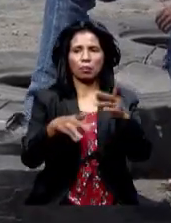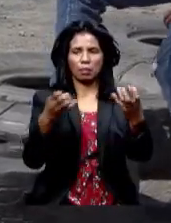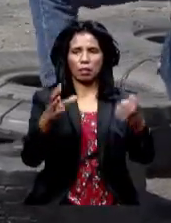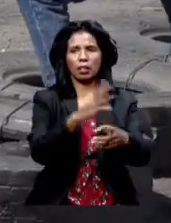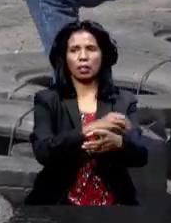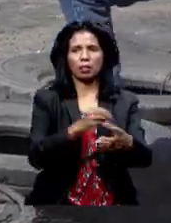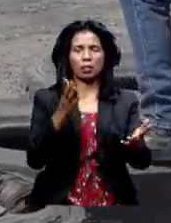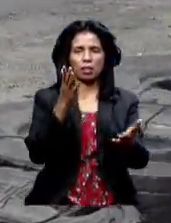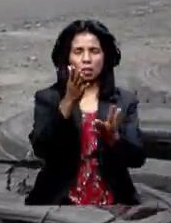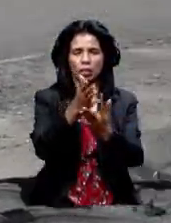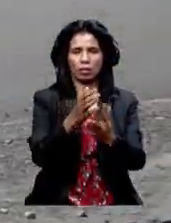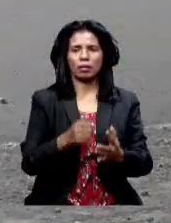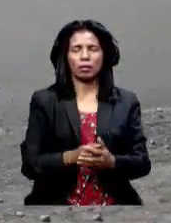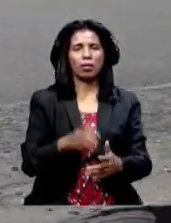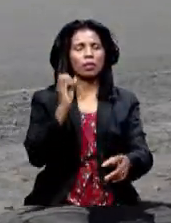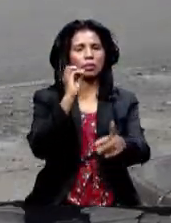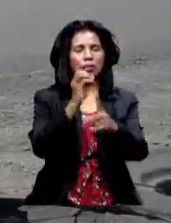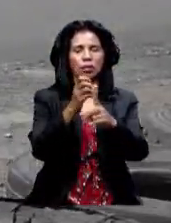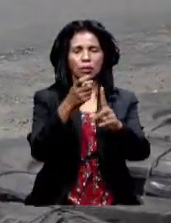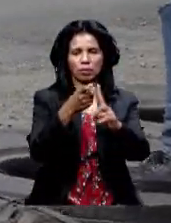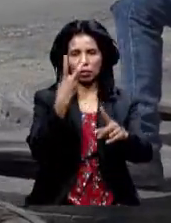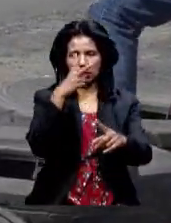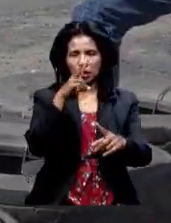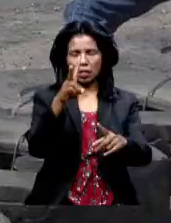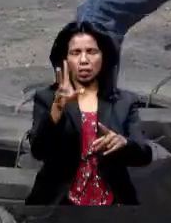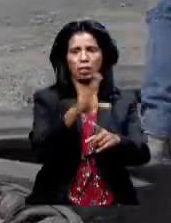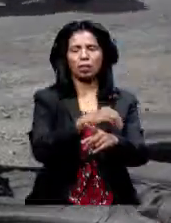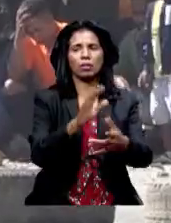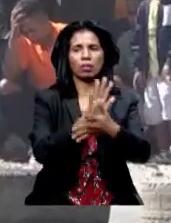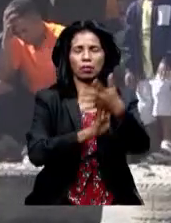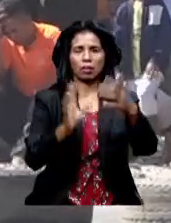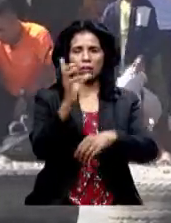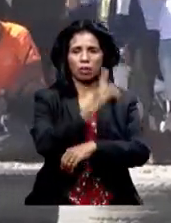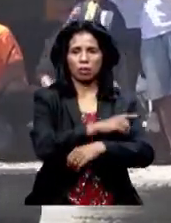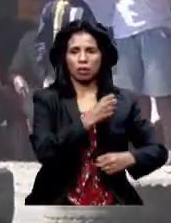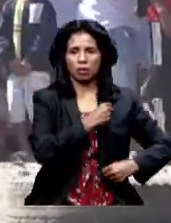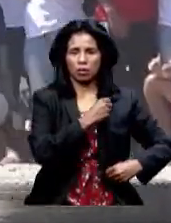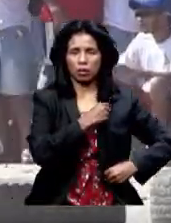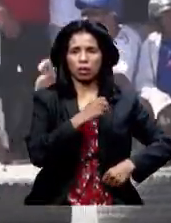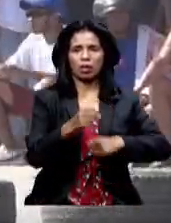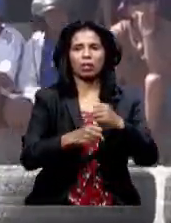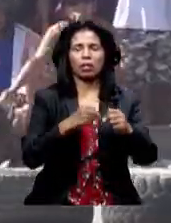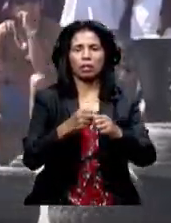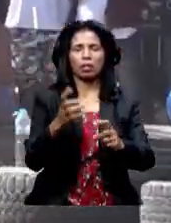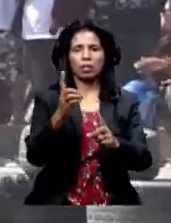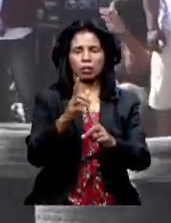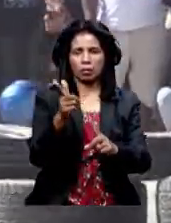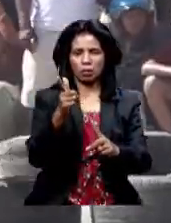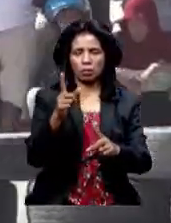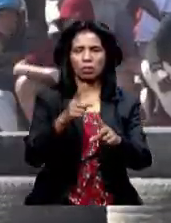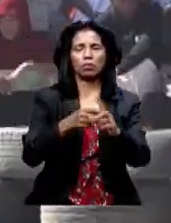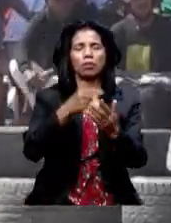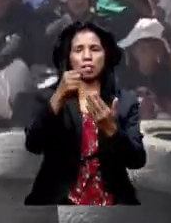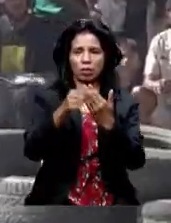nebe assisti. Objetivo hus evento road race ne hodi comemora loron falentil nebe kadatinan mono e loron rua nulo fulan